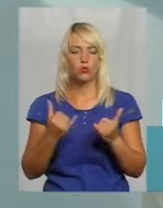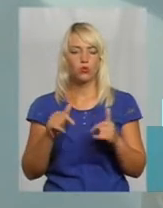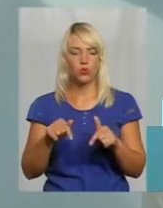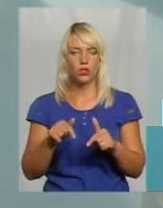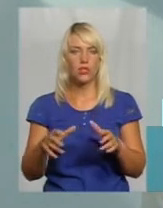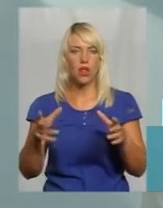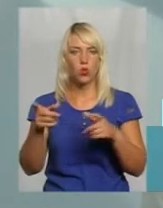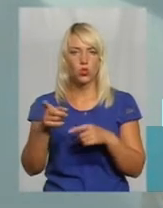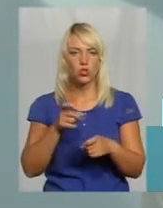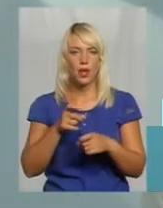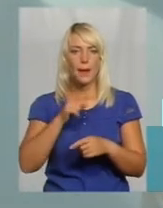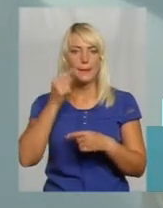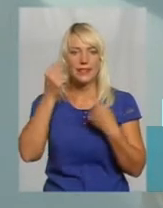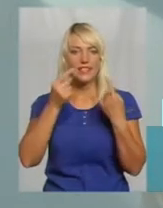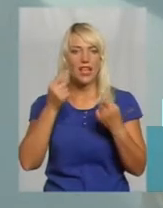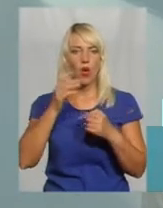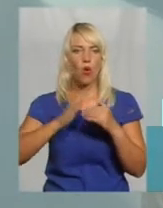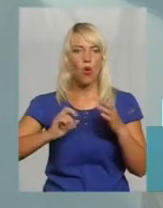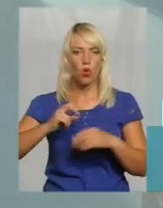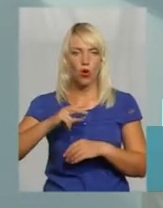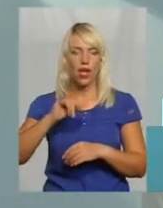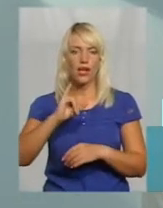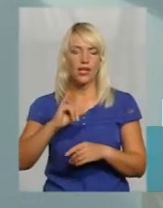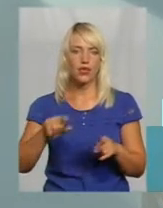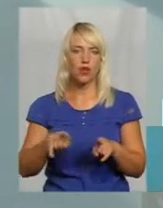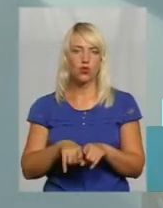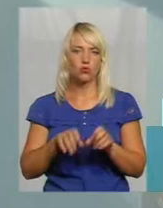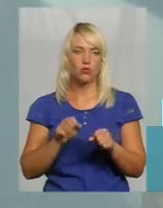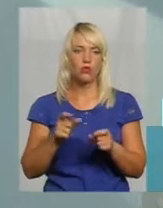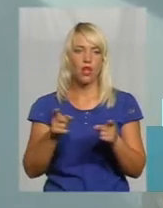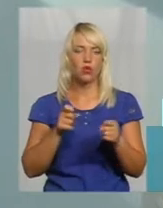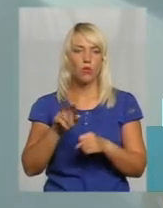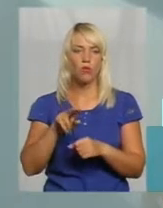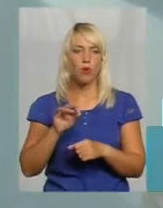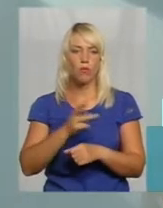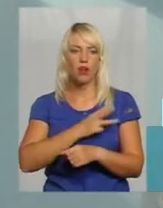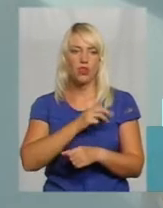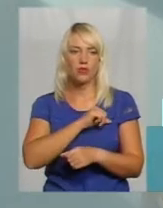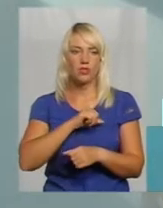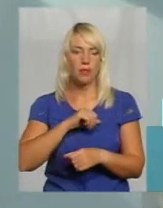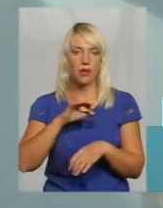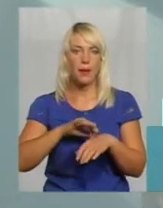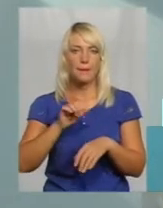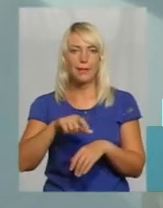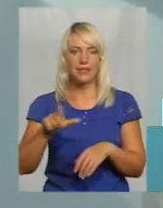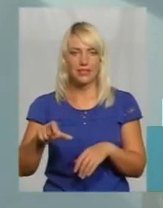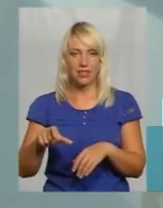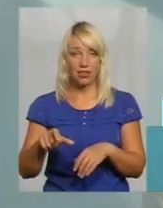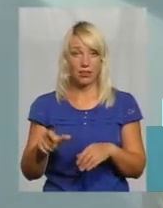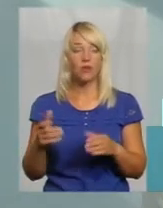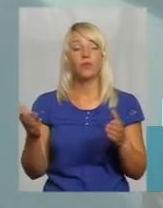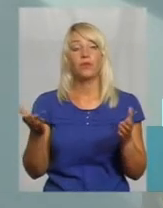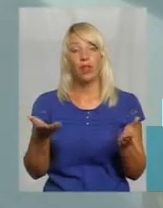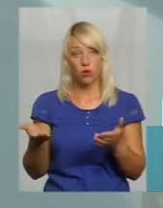психолога. Ну і, можливо, будемо залучати по бажанню самих пацієнтів